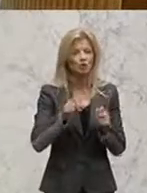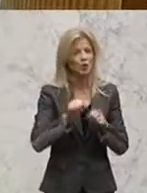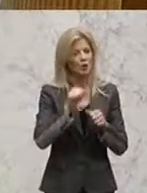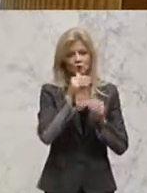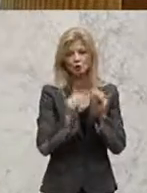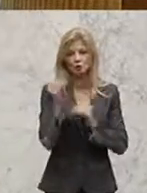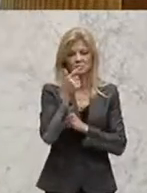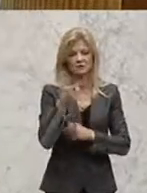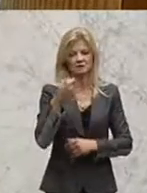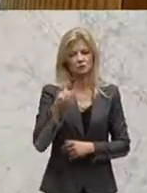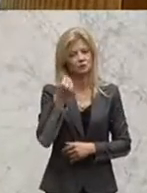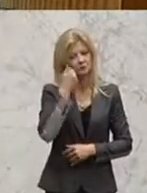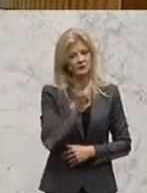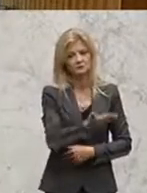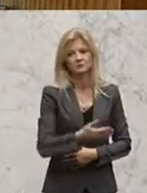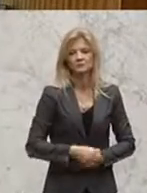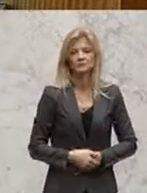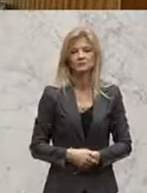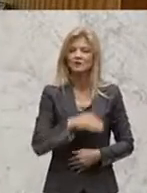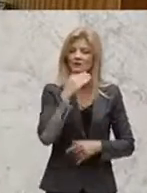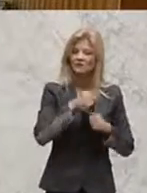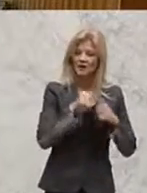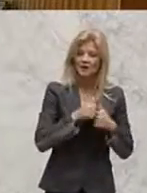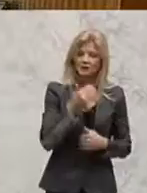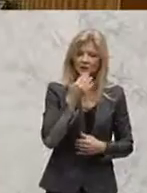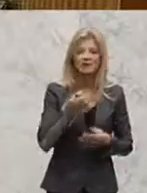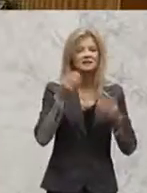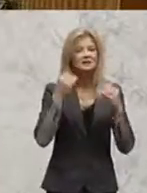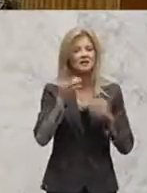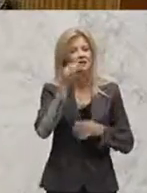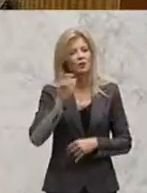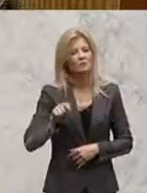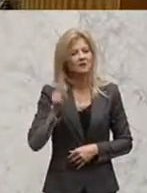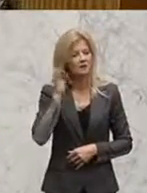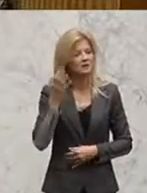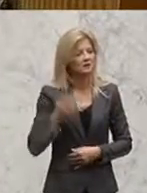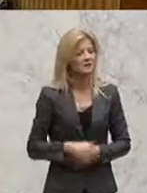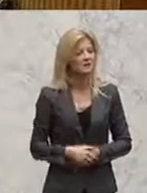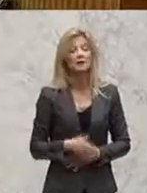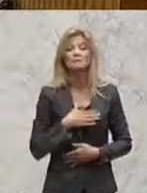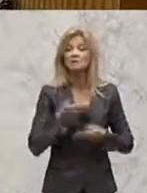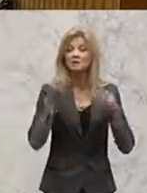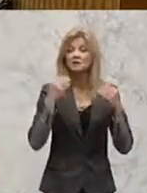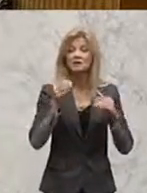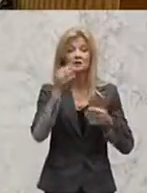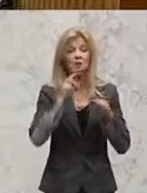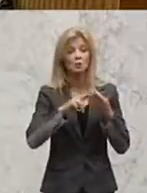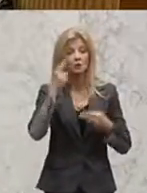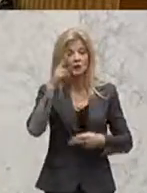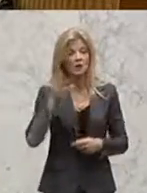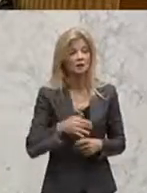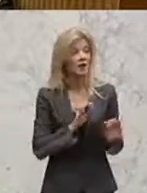Als nächste Rednerin an Bord die Innenministerin Johanna Mikl-Leitner von der ÖVP. Meine sehr geehrten Damen und